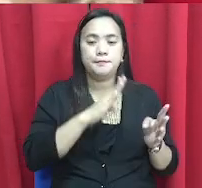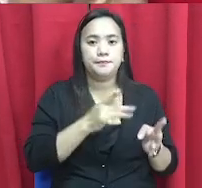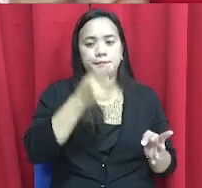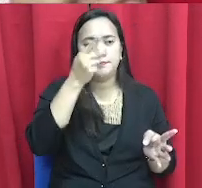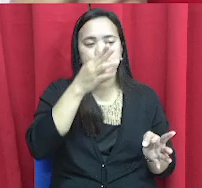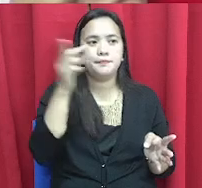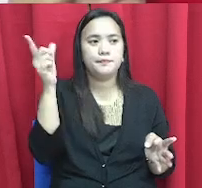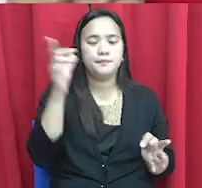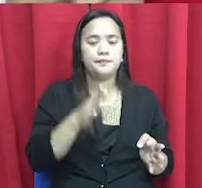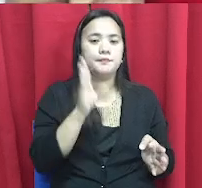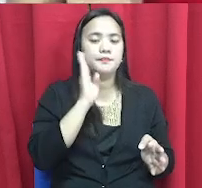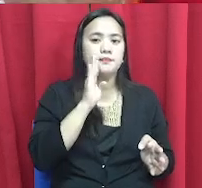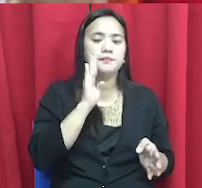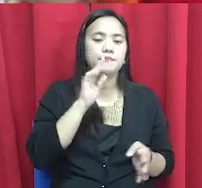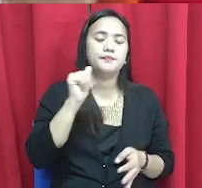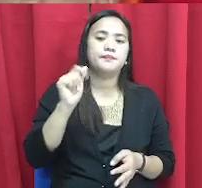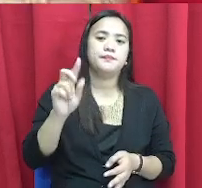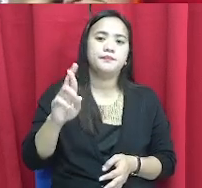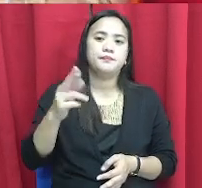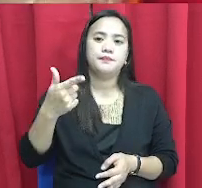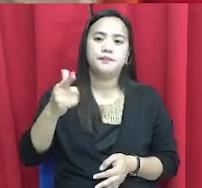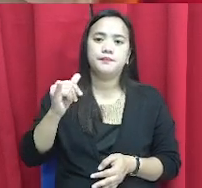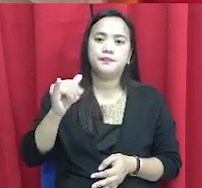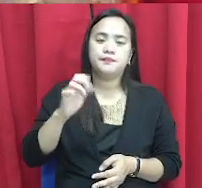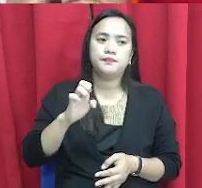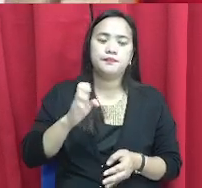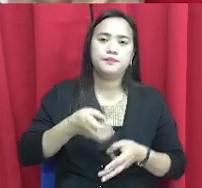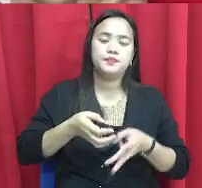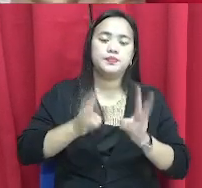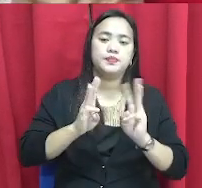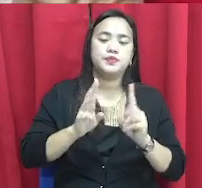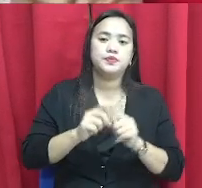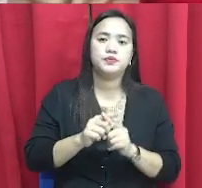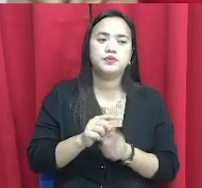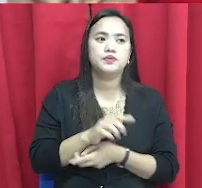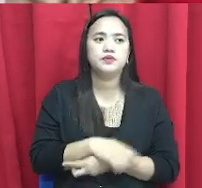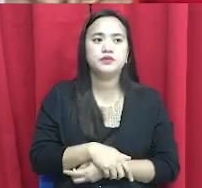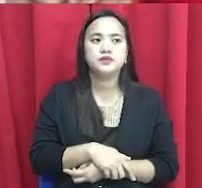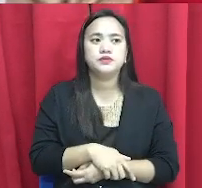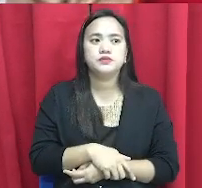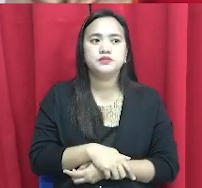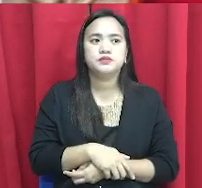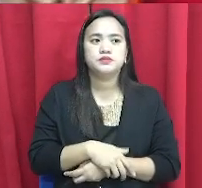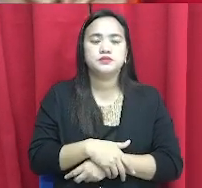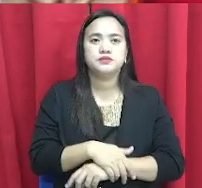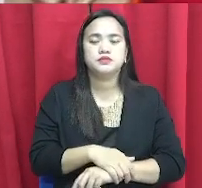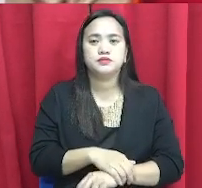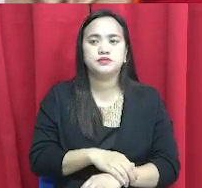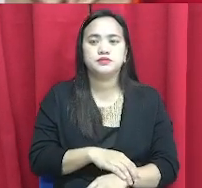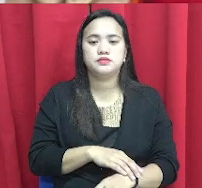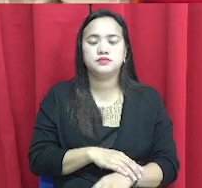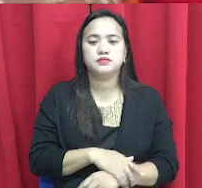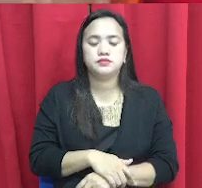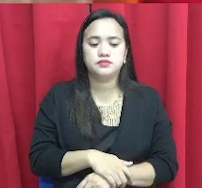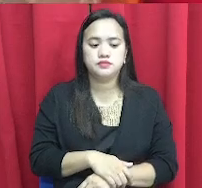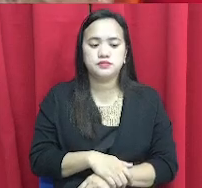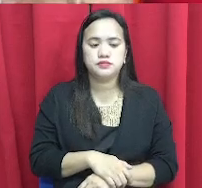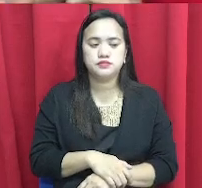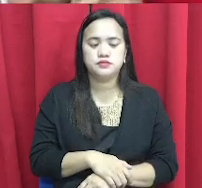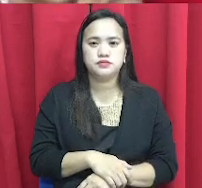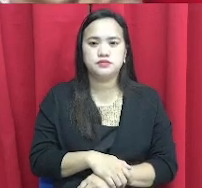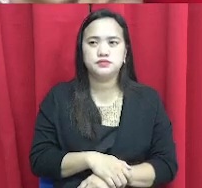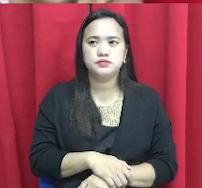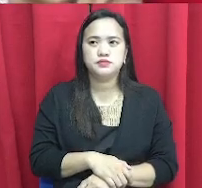ni sir arj na madalas testimony ginamit si ma'am yangang para sa kanya katulad si Maam yangang po ang lagi kong Naririnig na sabi niya alam mo